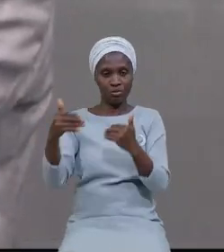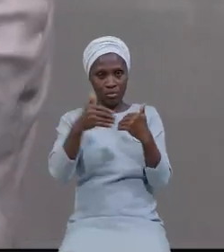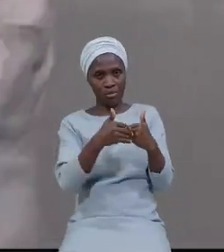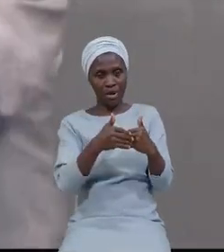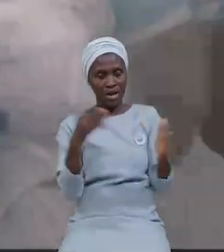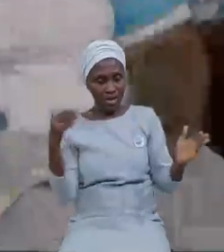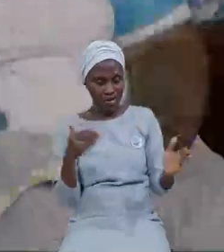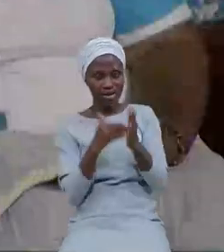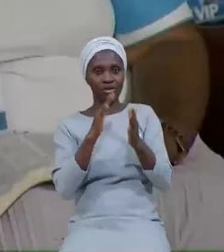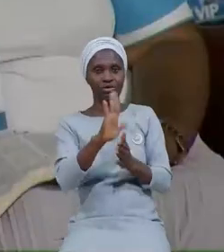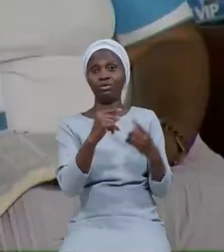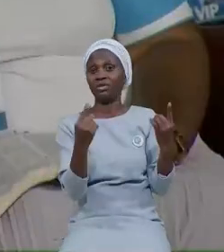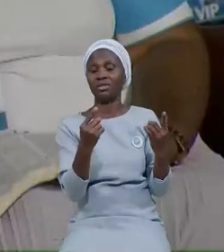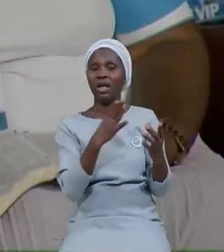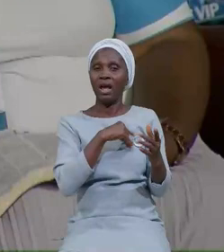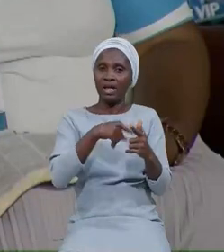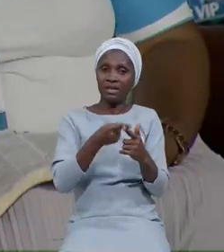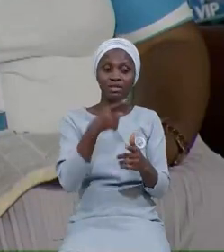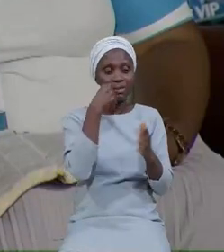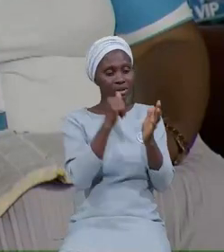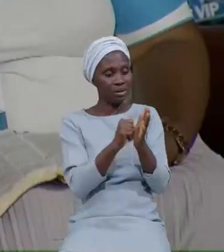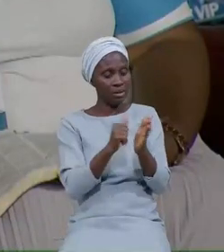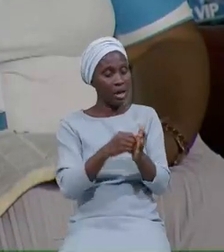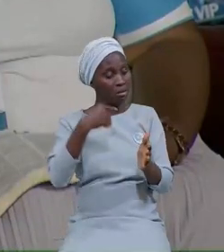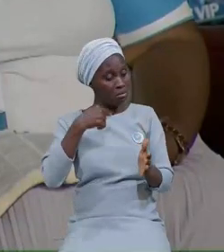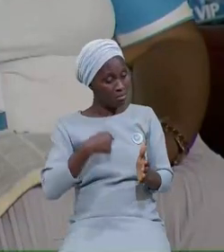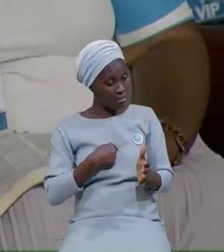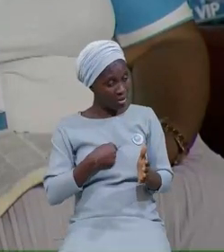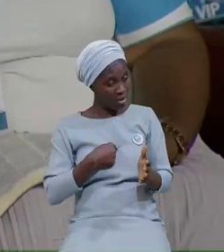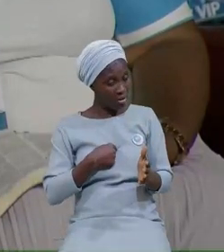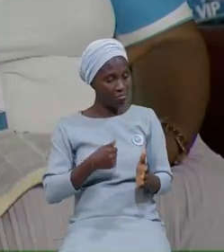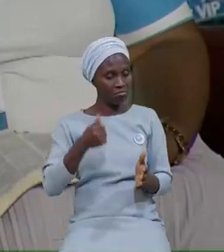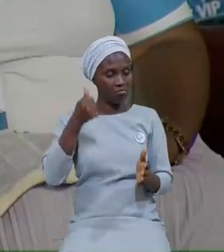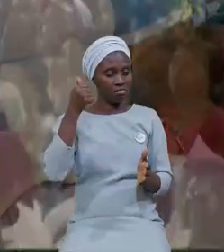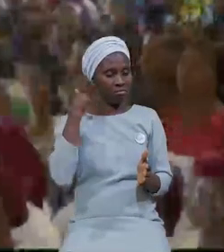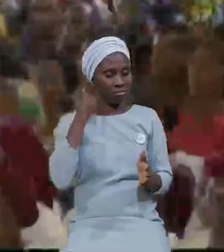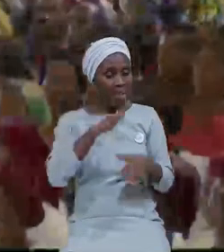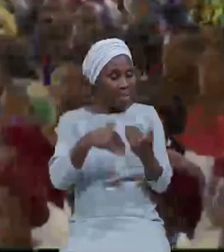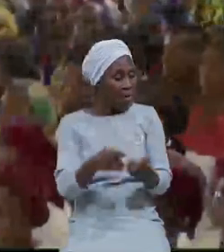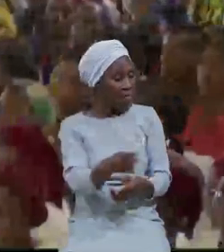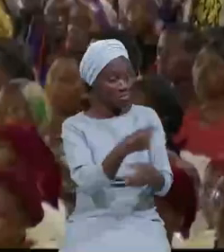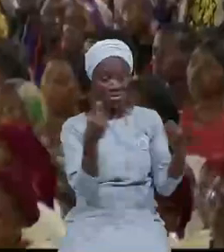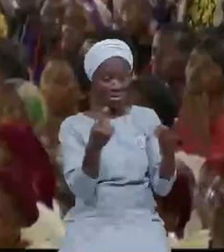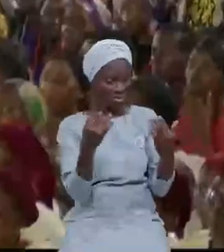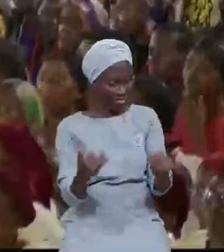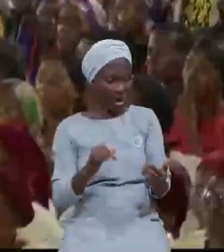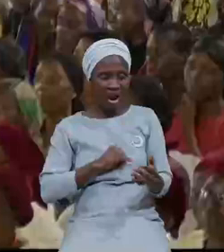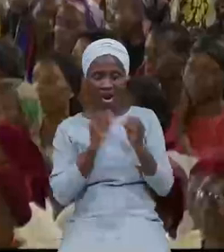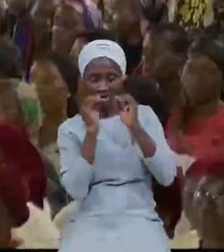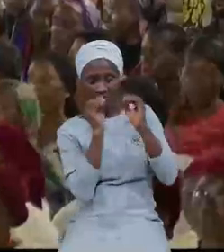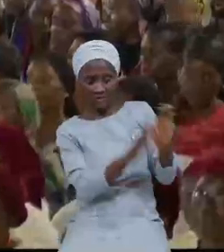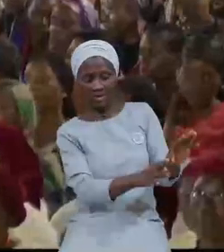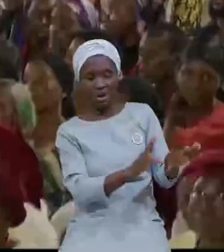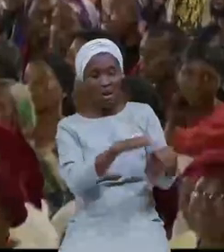ton dos à tes péchés et tu dis je refuse tous ces péchés